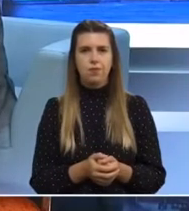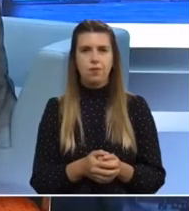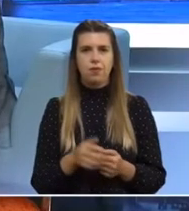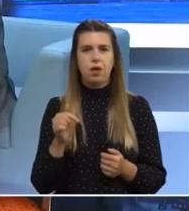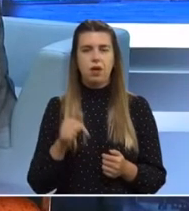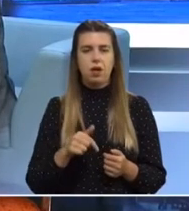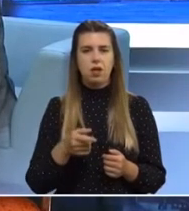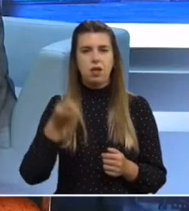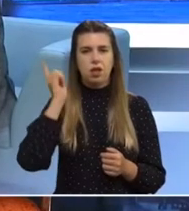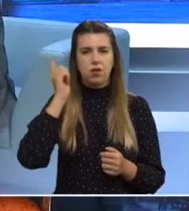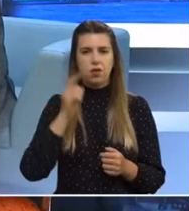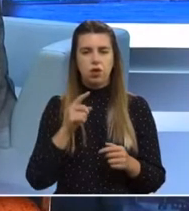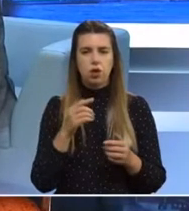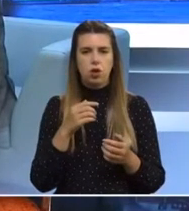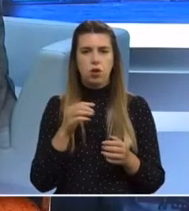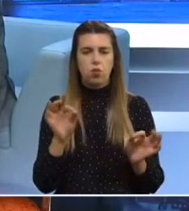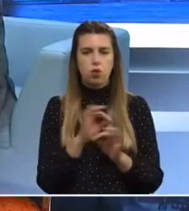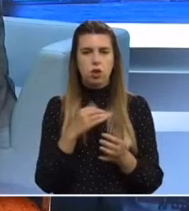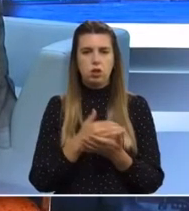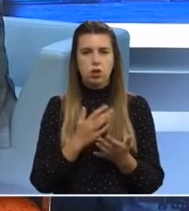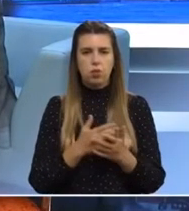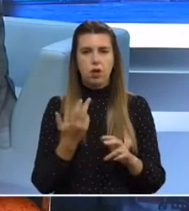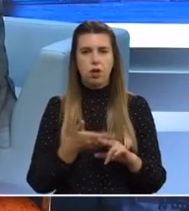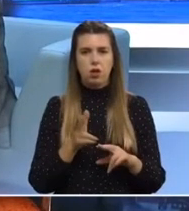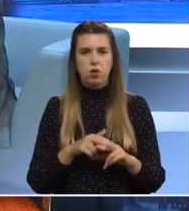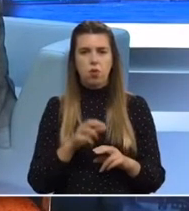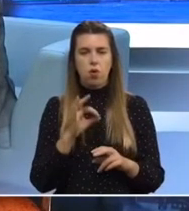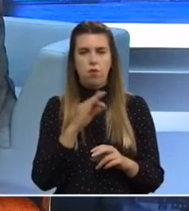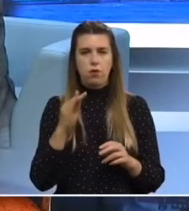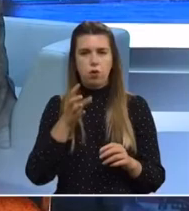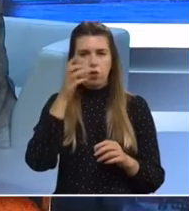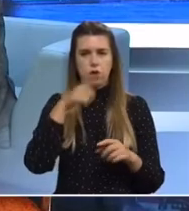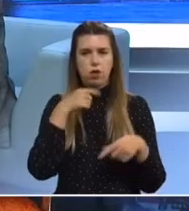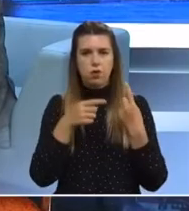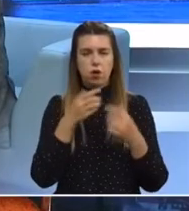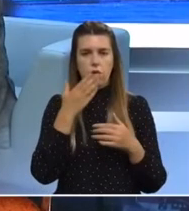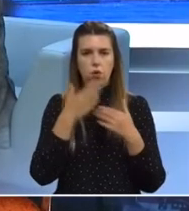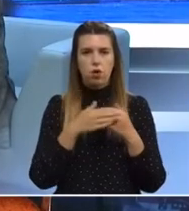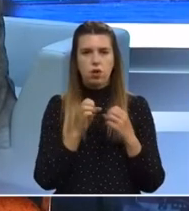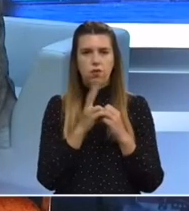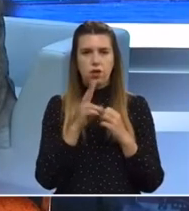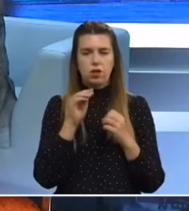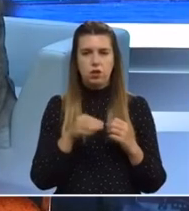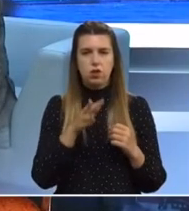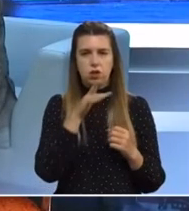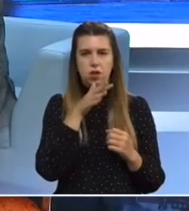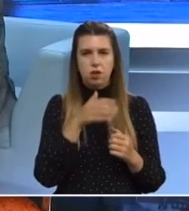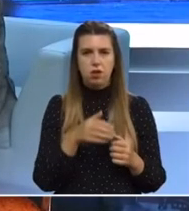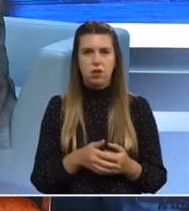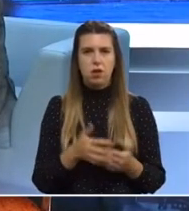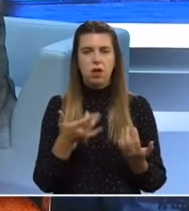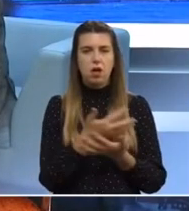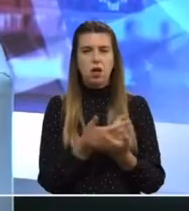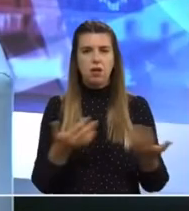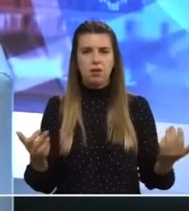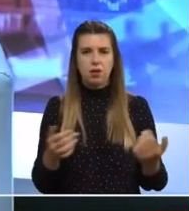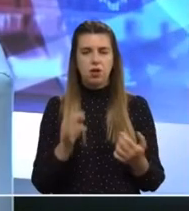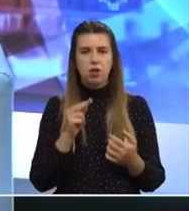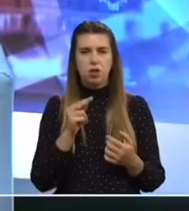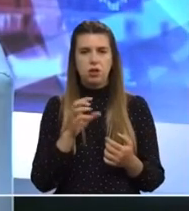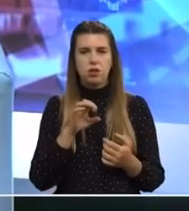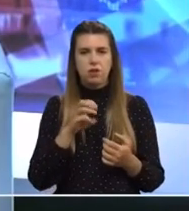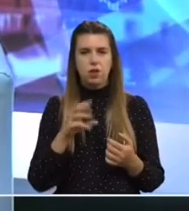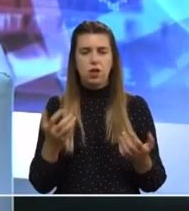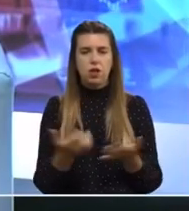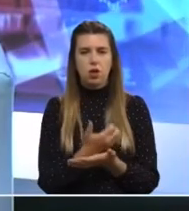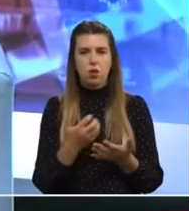запомнить. Это древнейший музыкальный инструмент, которому, как официальные ученые говорят, более 12 тысяч лет. Вот, и в разных